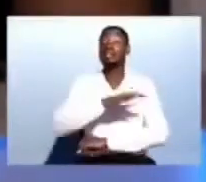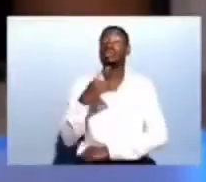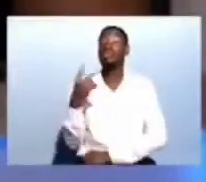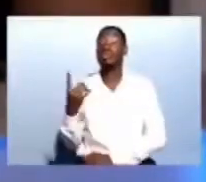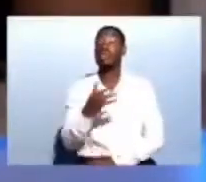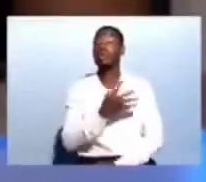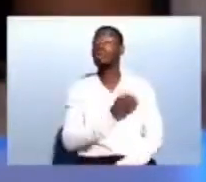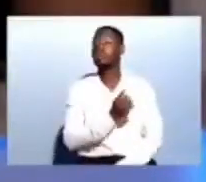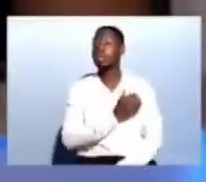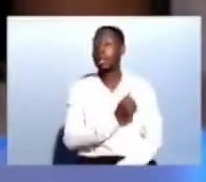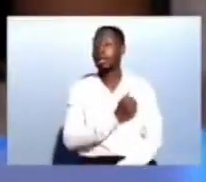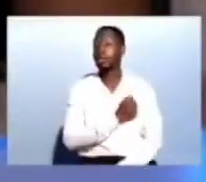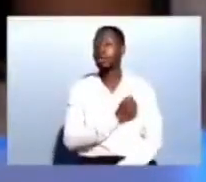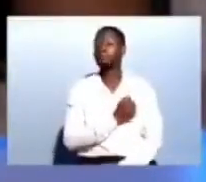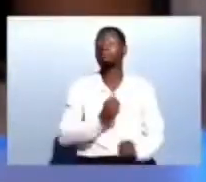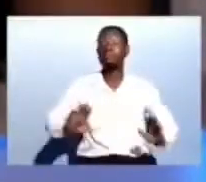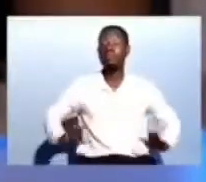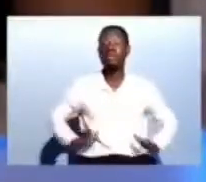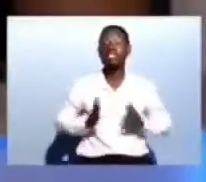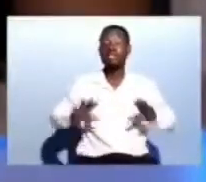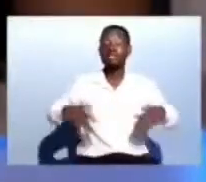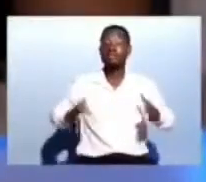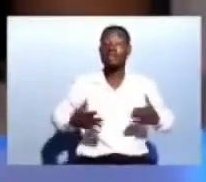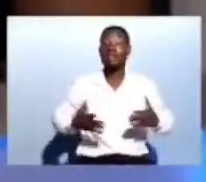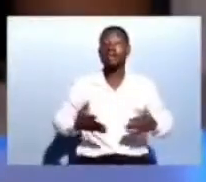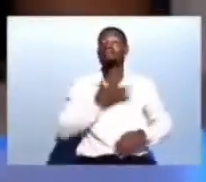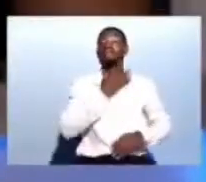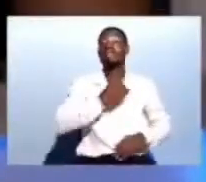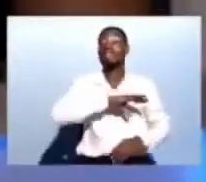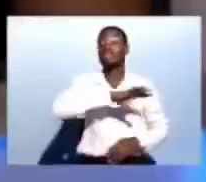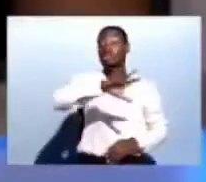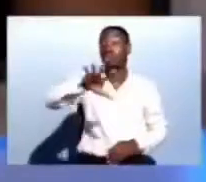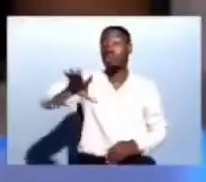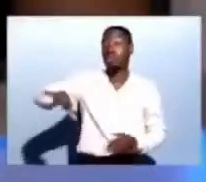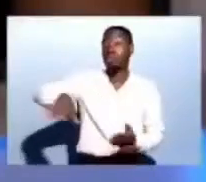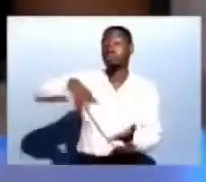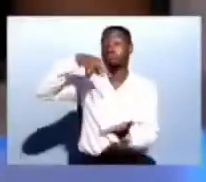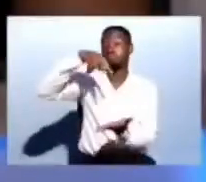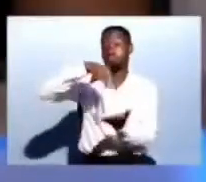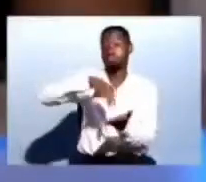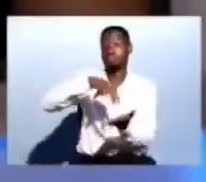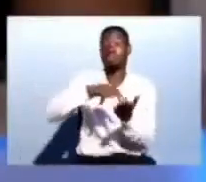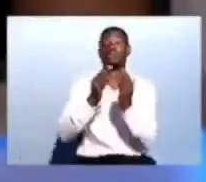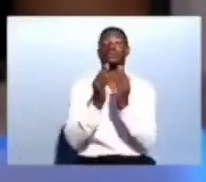Maisha ya furaha tunayahitaji wote. Tusimame tuombe.